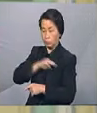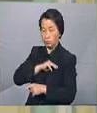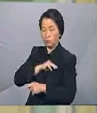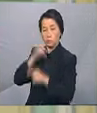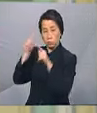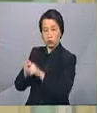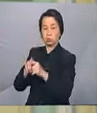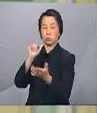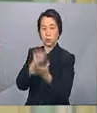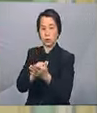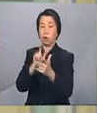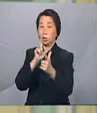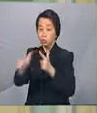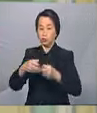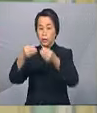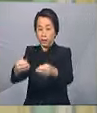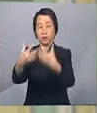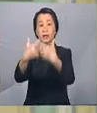kelulusan yang diberikan itu